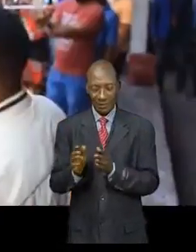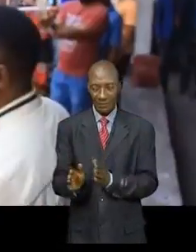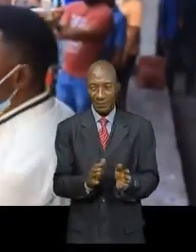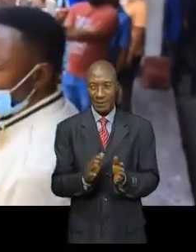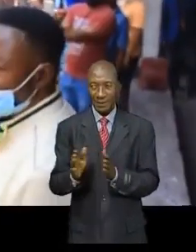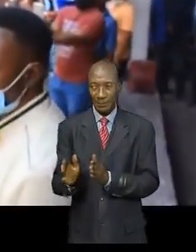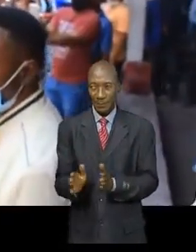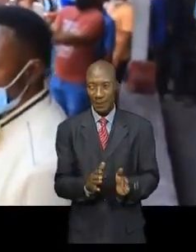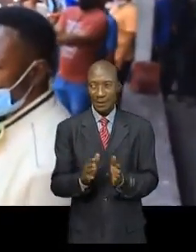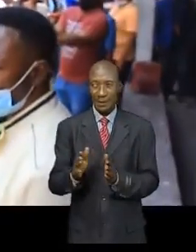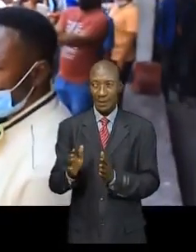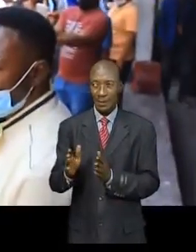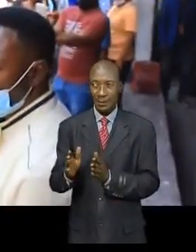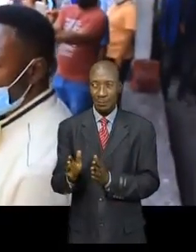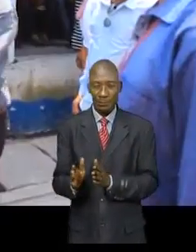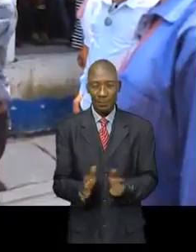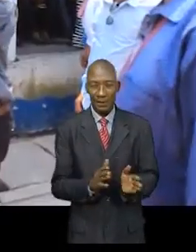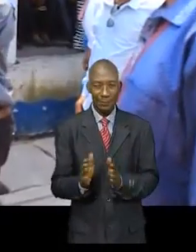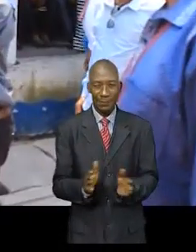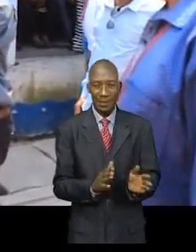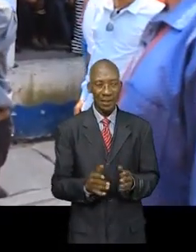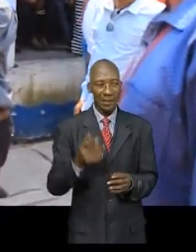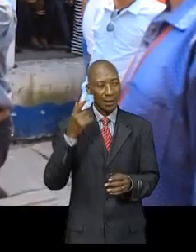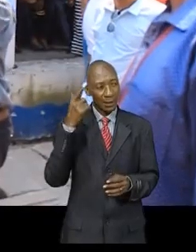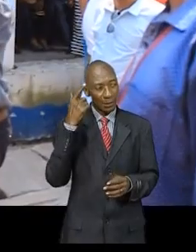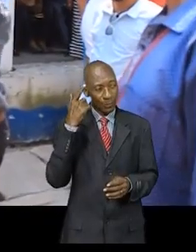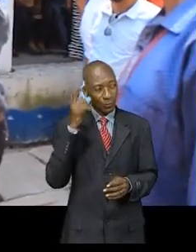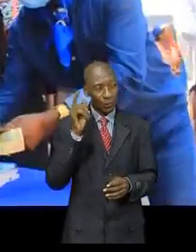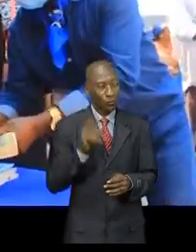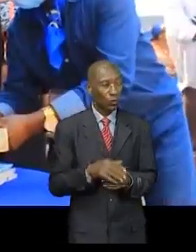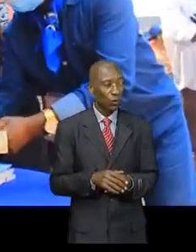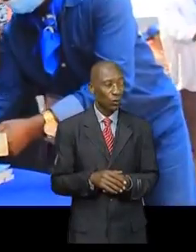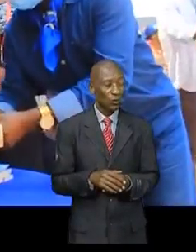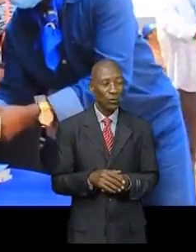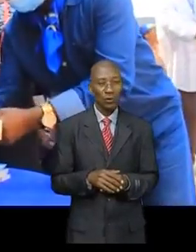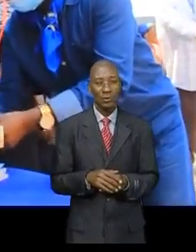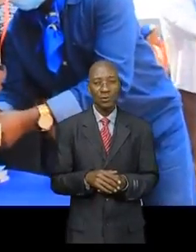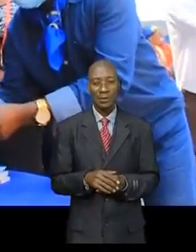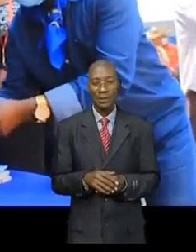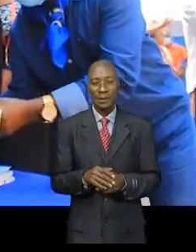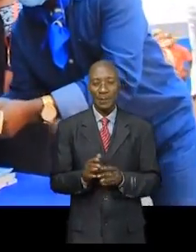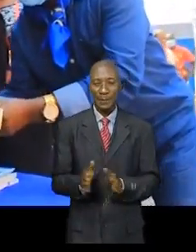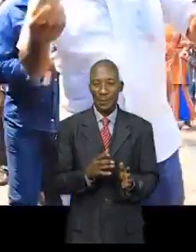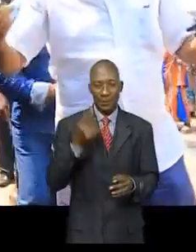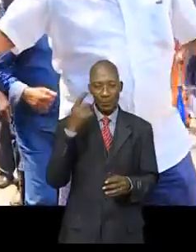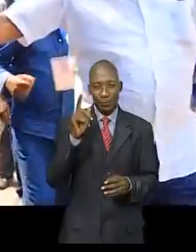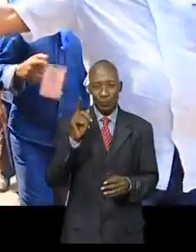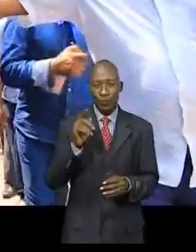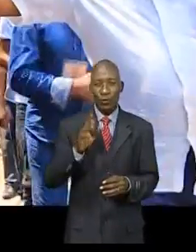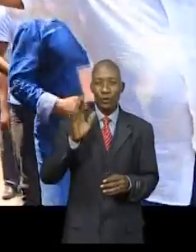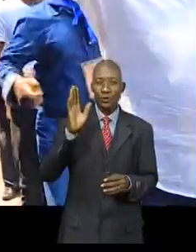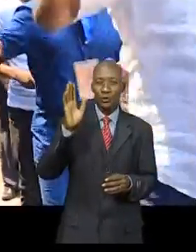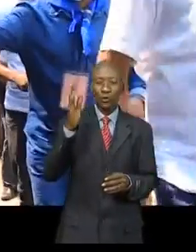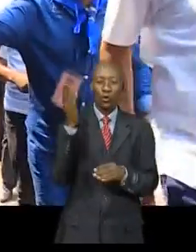fois-ci encore, les militantes et militants de cette formation politique n'ont pas dérogé à la règle. Et celle de la matinée politique de chaque